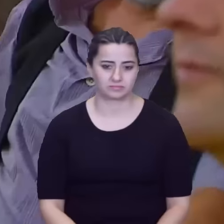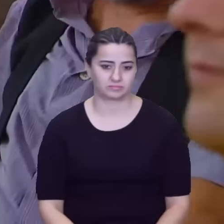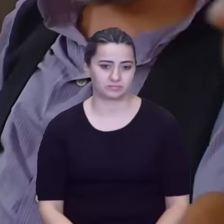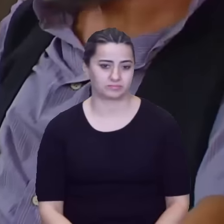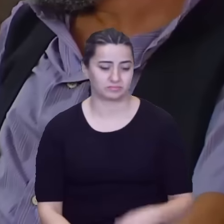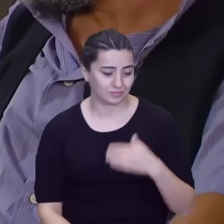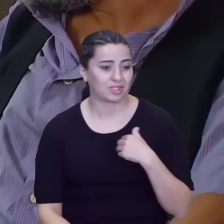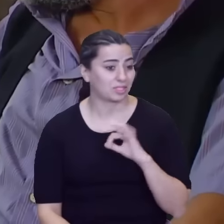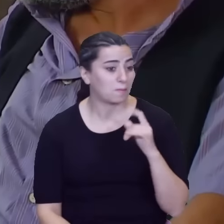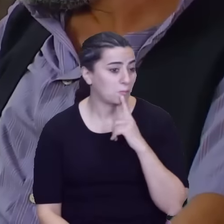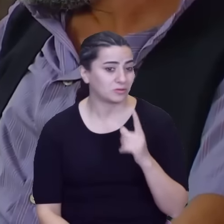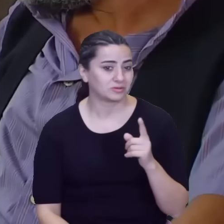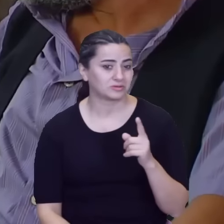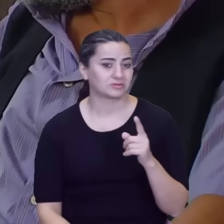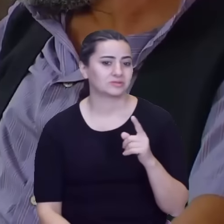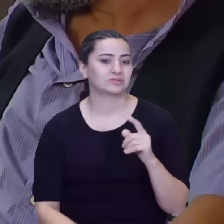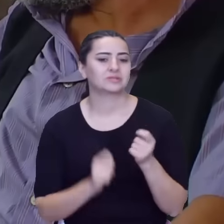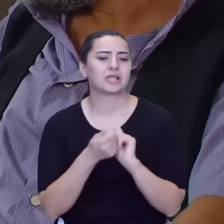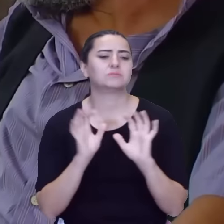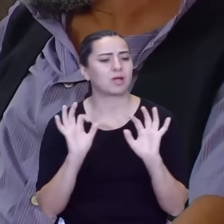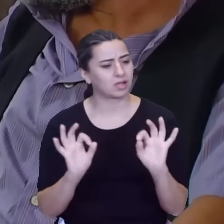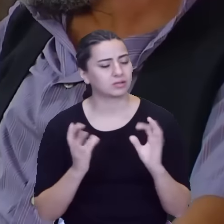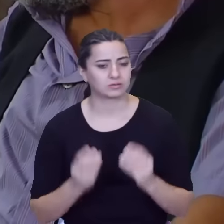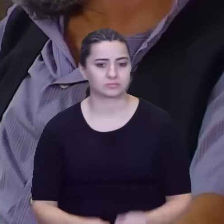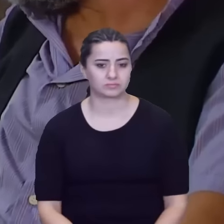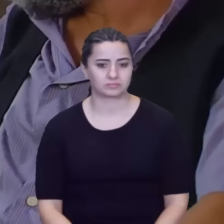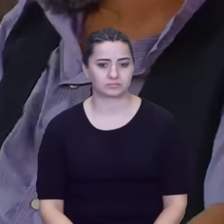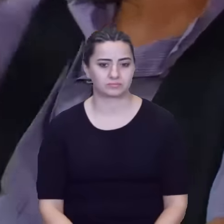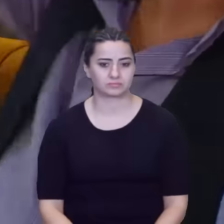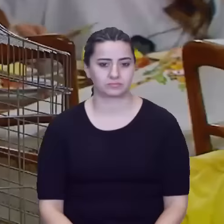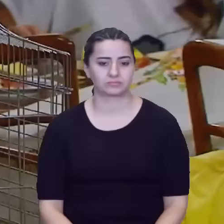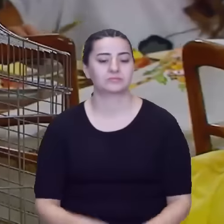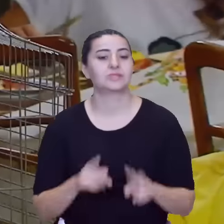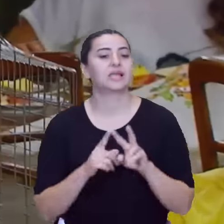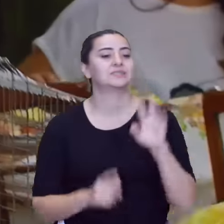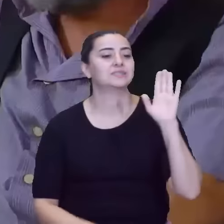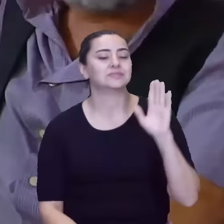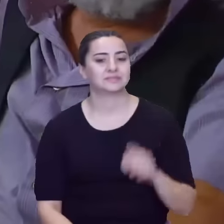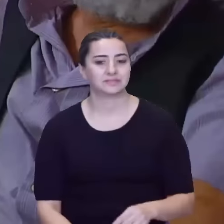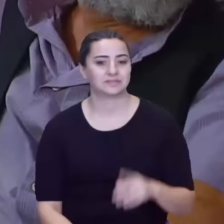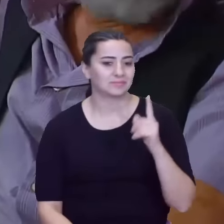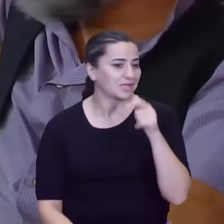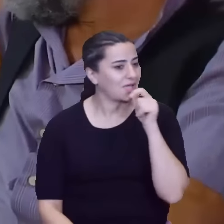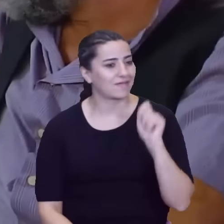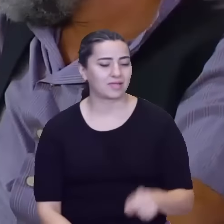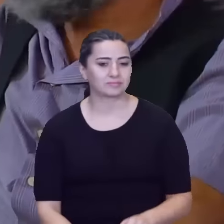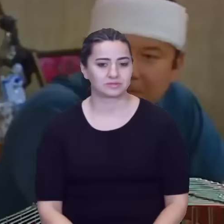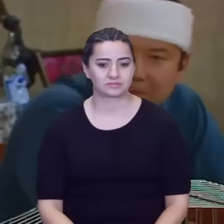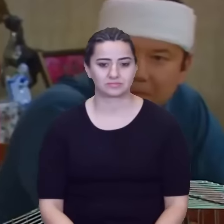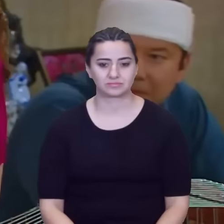Ya. Tam ben de onu söyleyecektim. Hiç değiştirmeyin, böyle kalsın. Öyle. Nazlıcığım, bize bir kahve